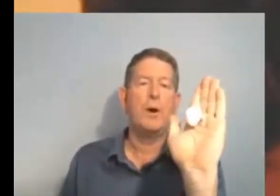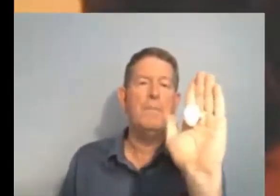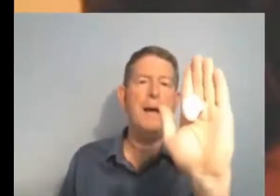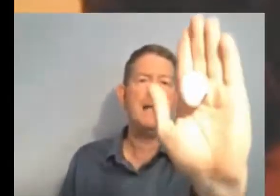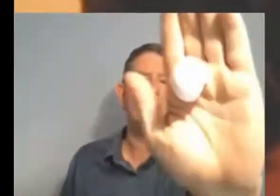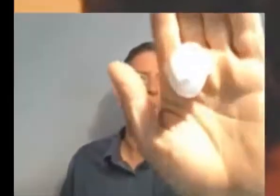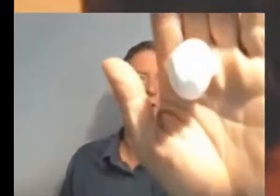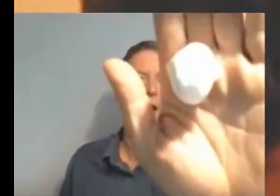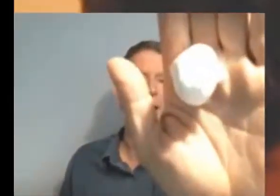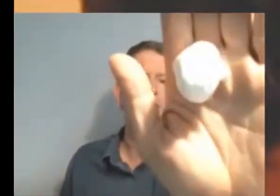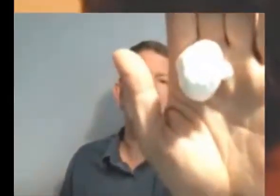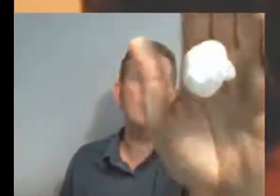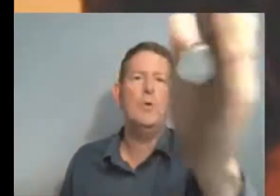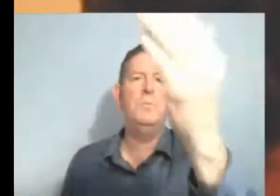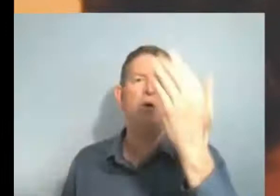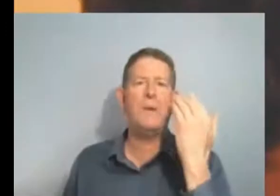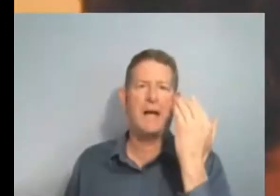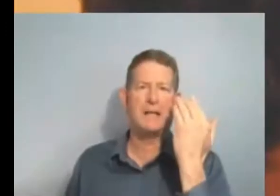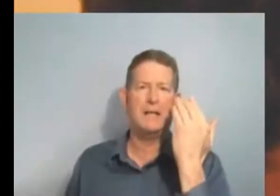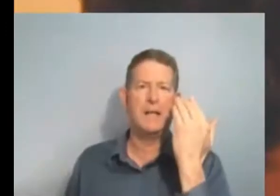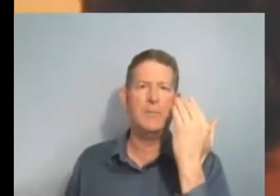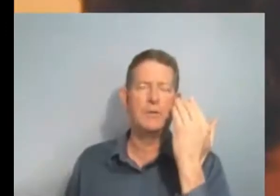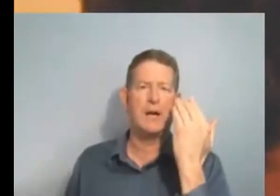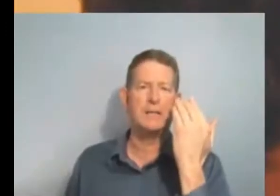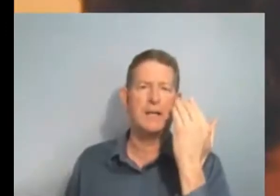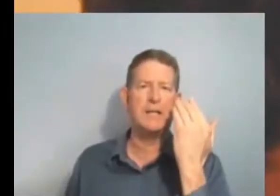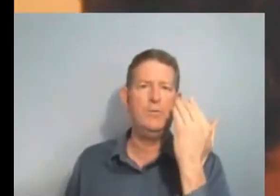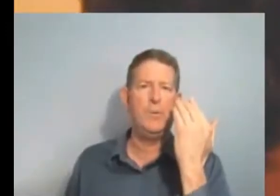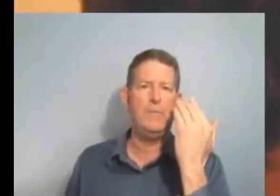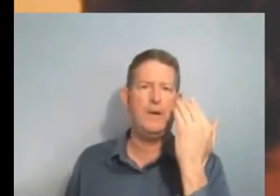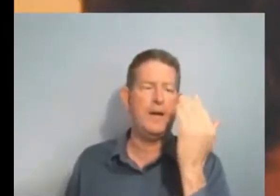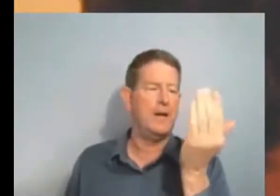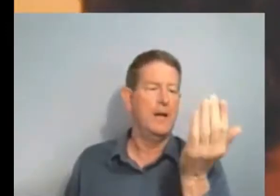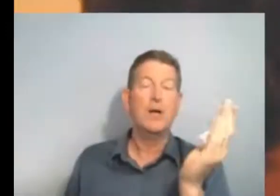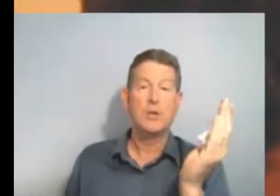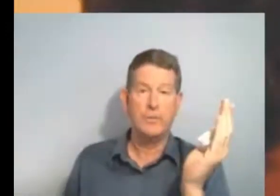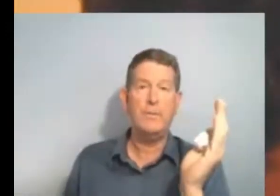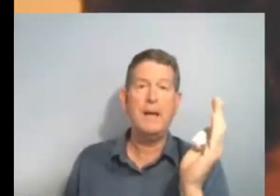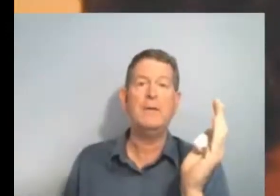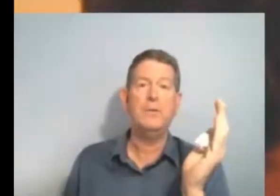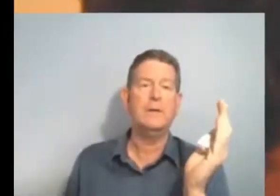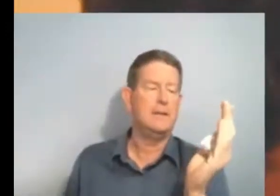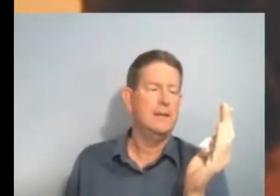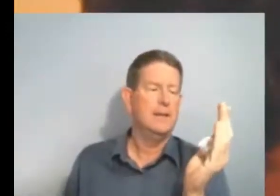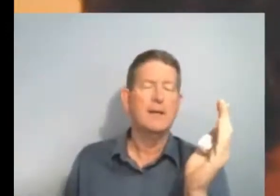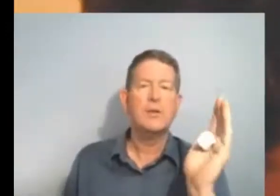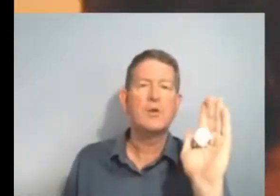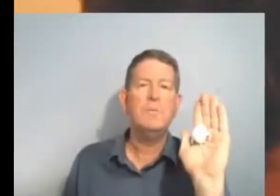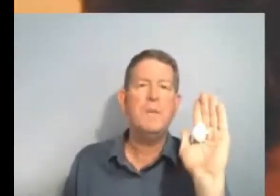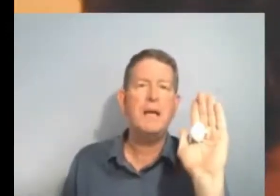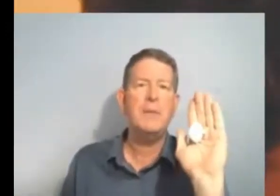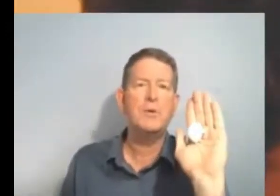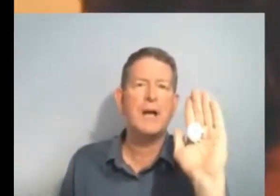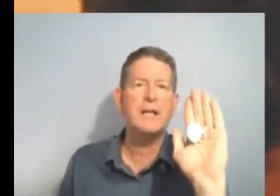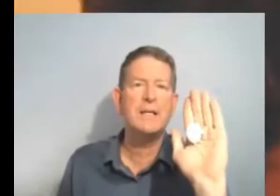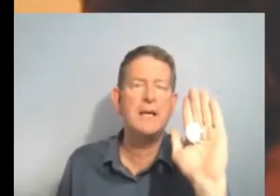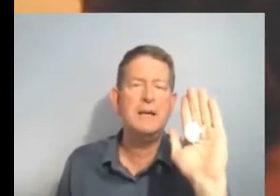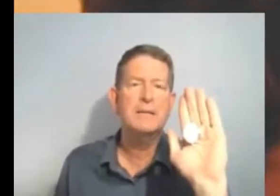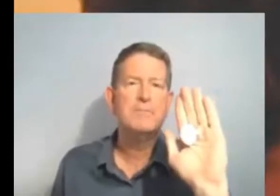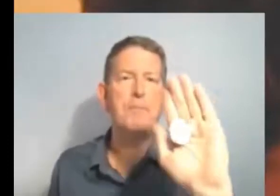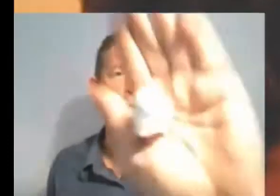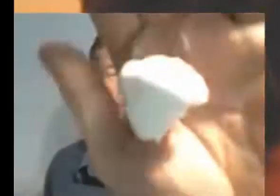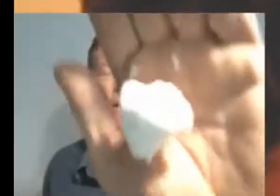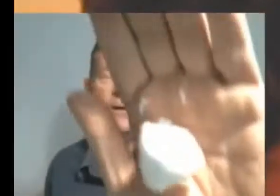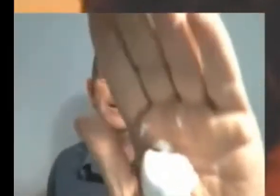je pourrais mettre la mousse à raser ou me mettre de la mousse à raser. Qu'est-ce que vous préférez? Je vous mets à vous, hein? Je mets de la mousse à